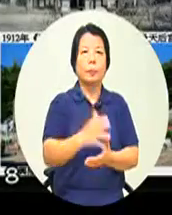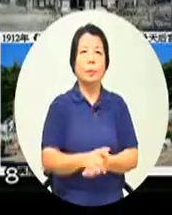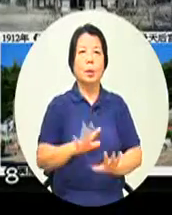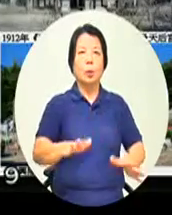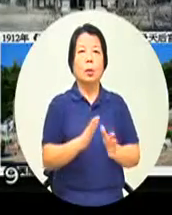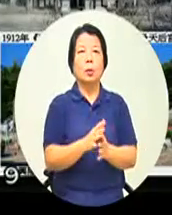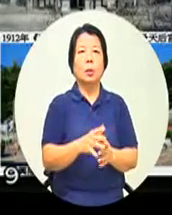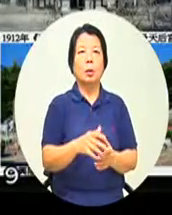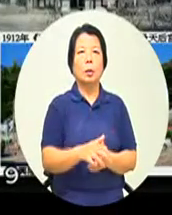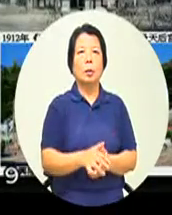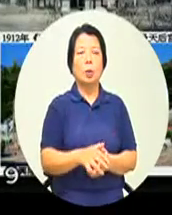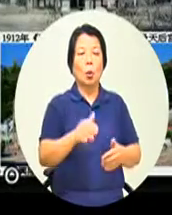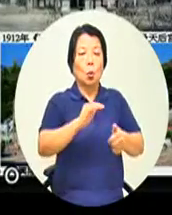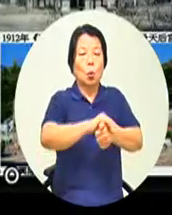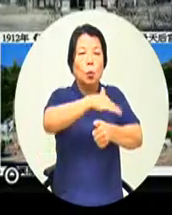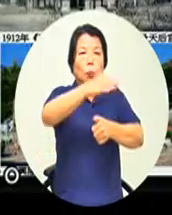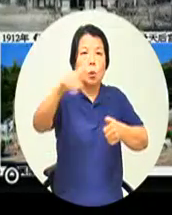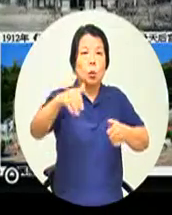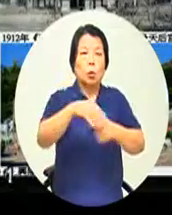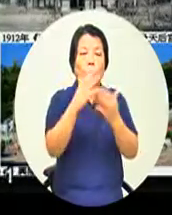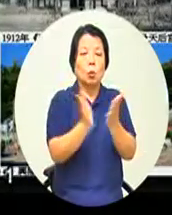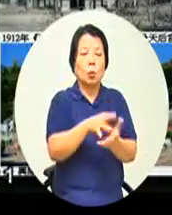边有八首诗，其实都在这个